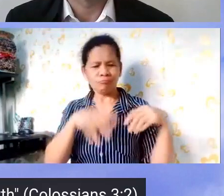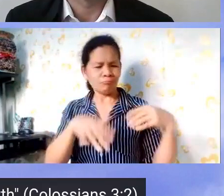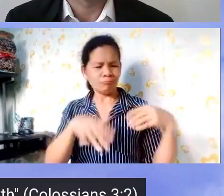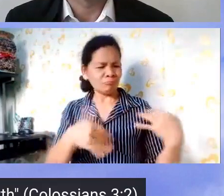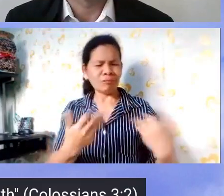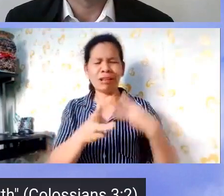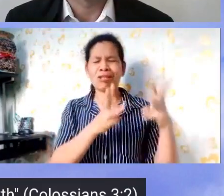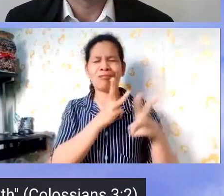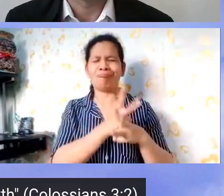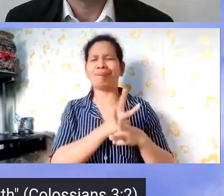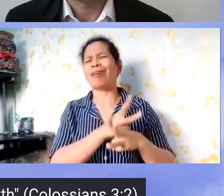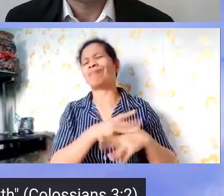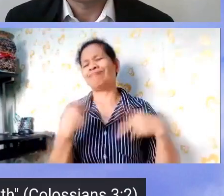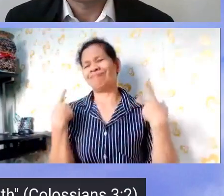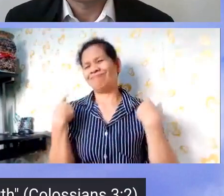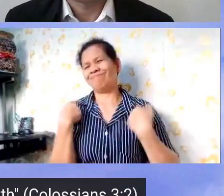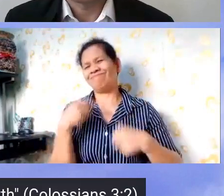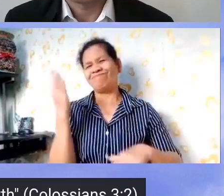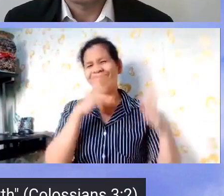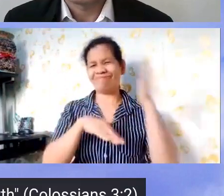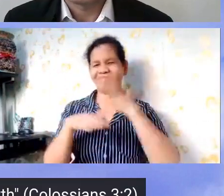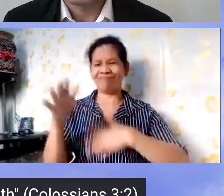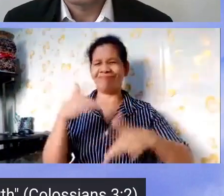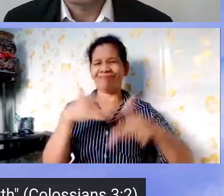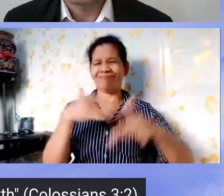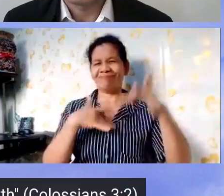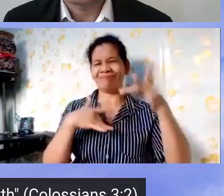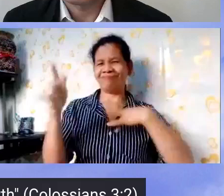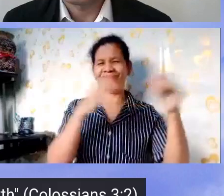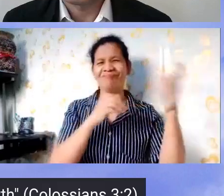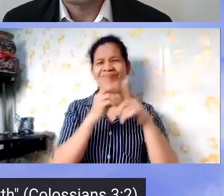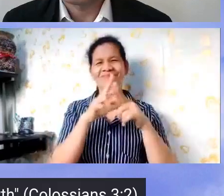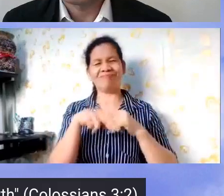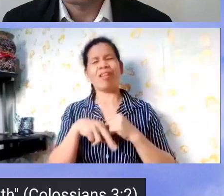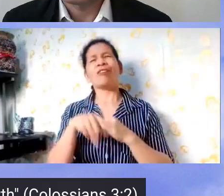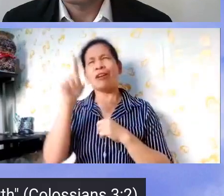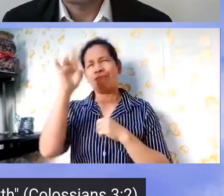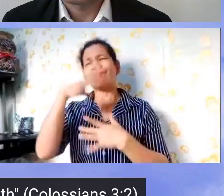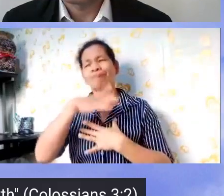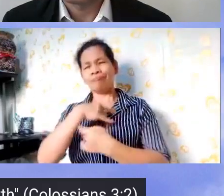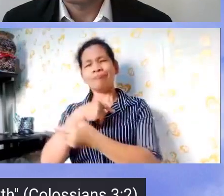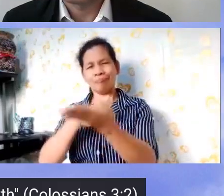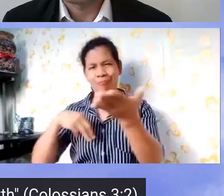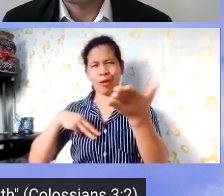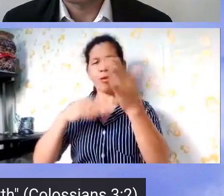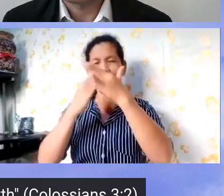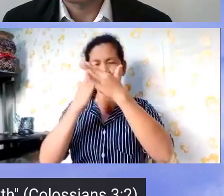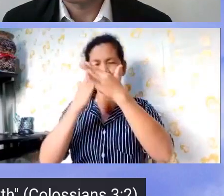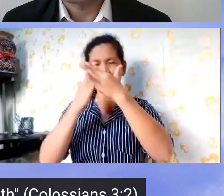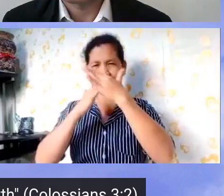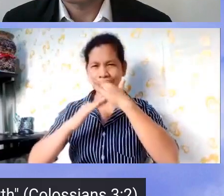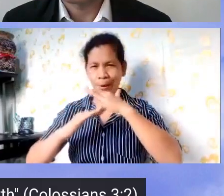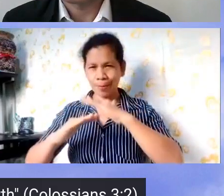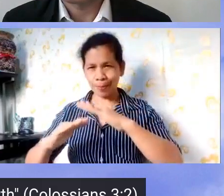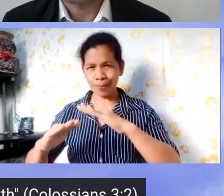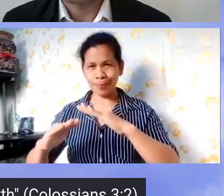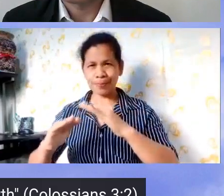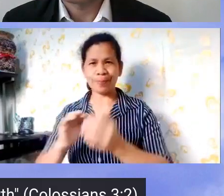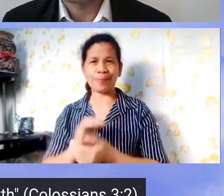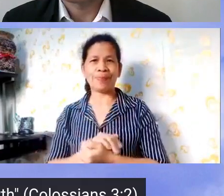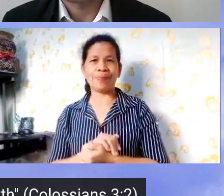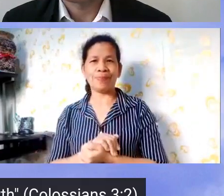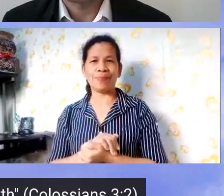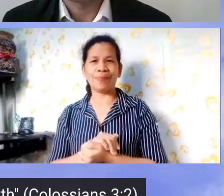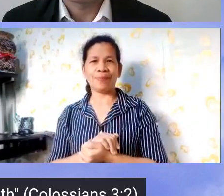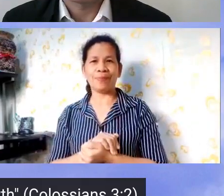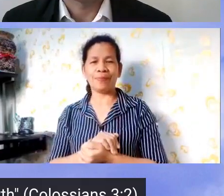lang yan ng kabalisahan. Nais ng Diyos na maging payapa tayo, mga minamahal na mga kapatid ko. Actually nga, ang sabi ng aklat ng